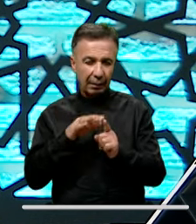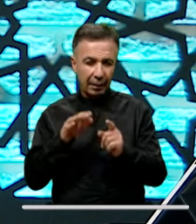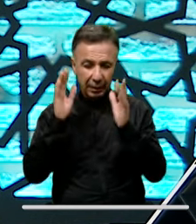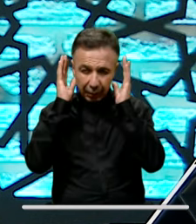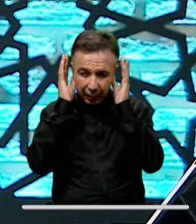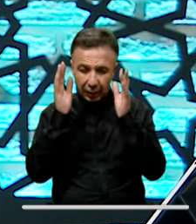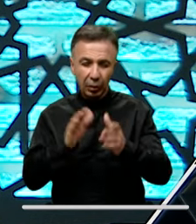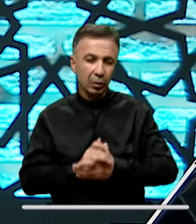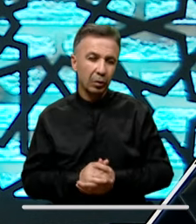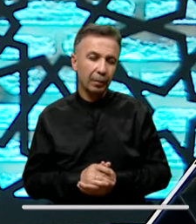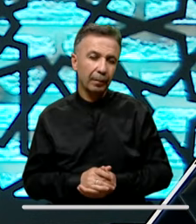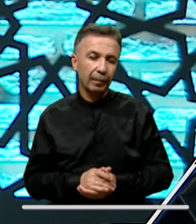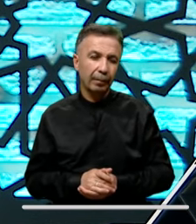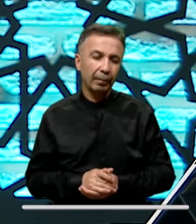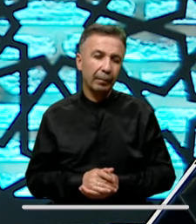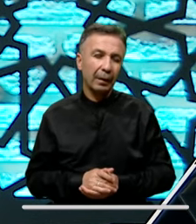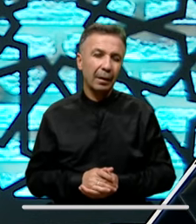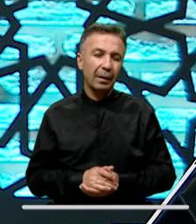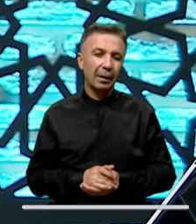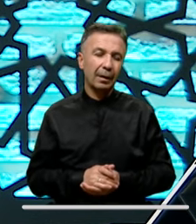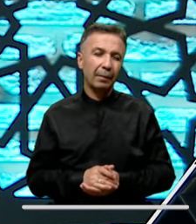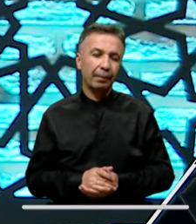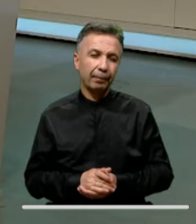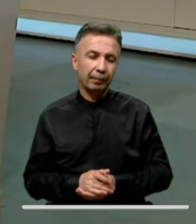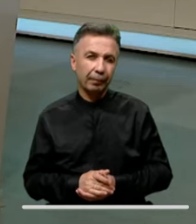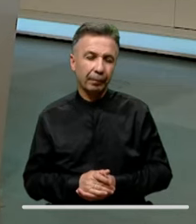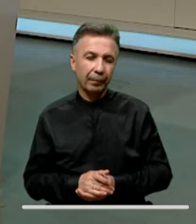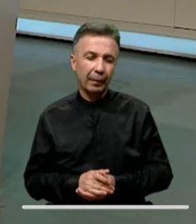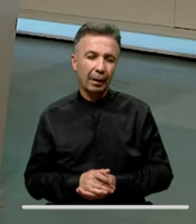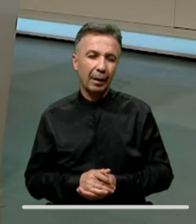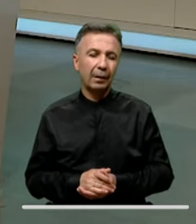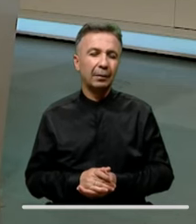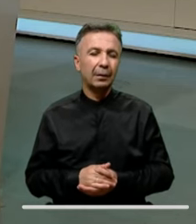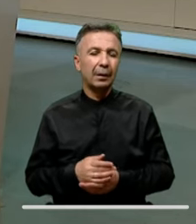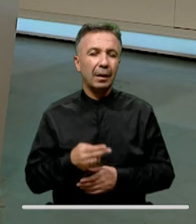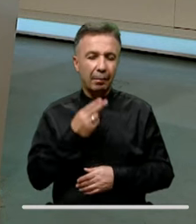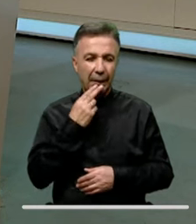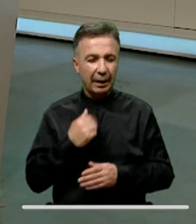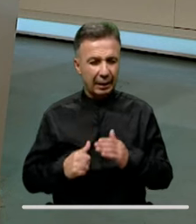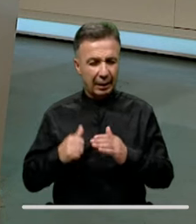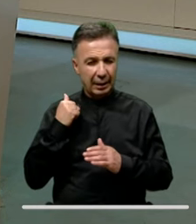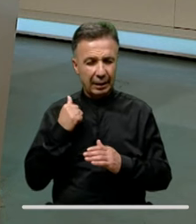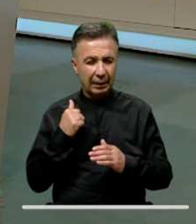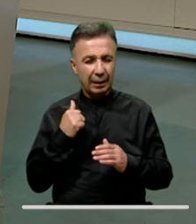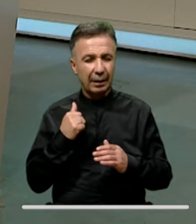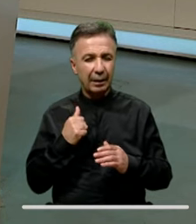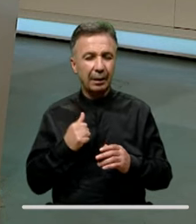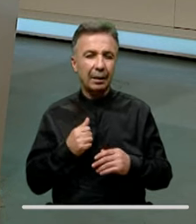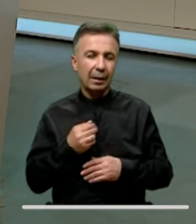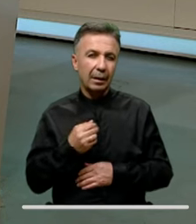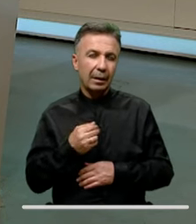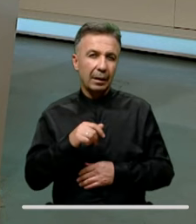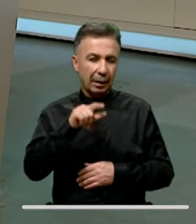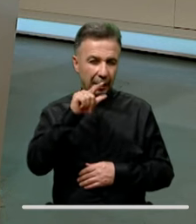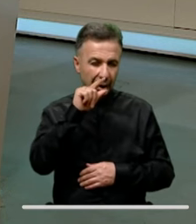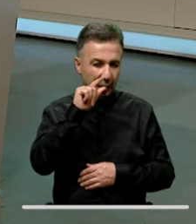iki erkeğin kıldığı şekilde kılıyorduk. Sonra öğrendim ki hanımlar arkada, bayanlar arkada namaz kılmaları gerekir. O